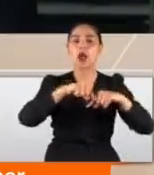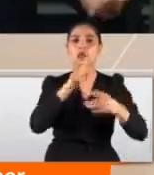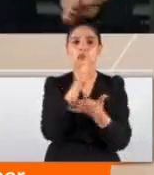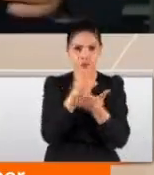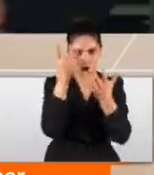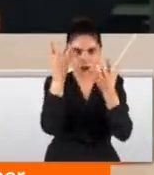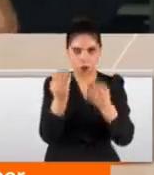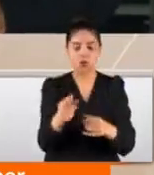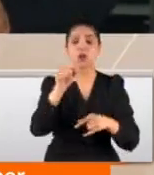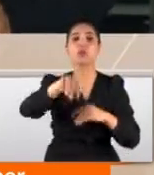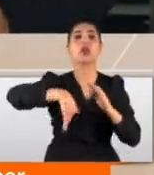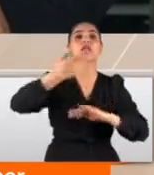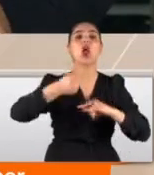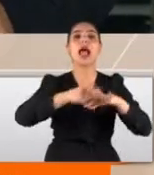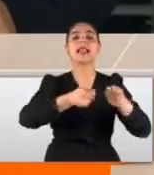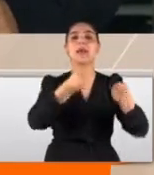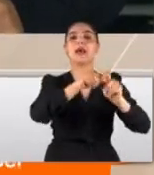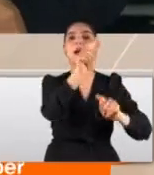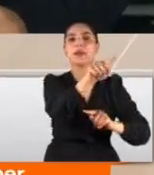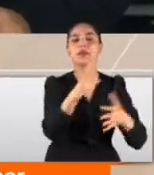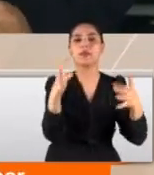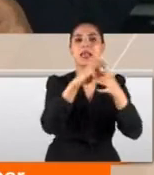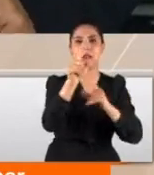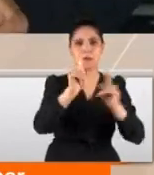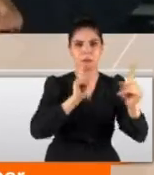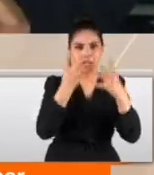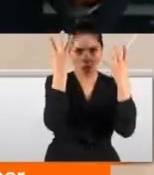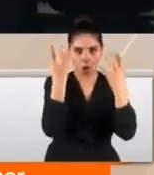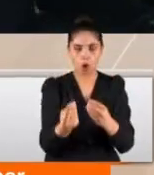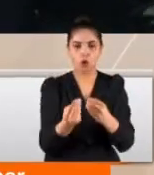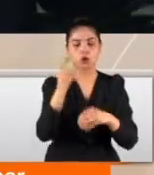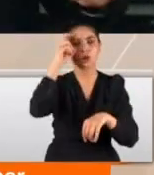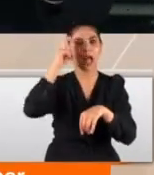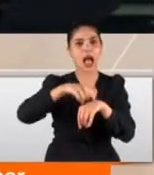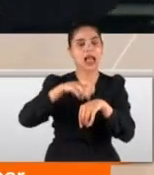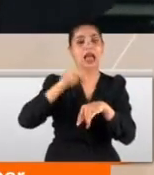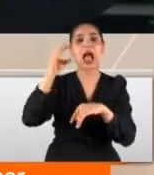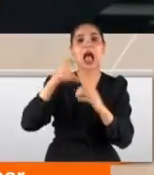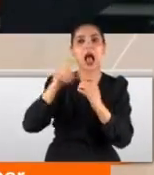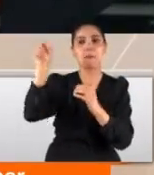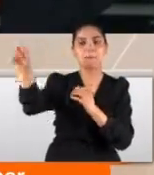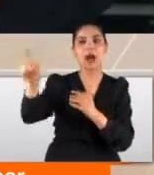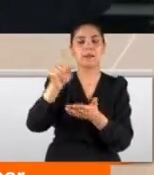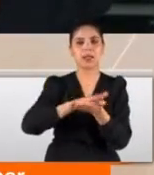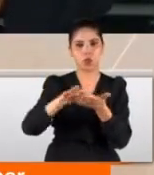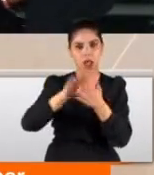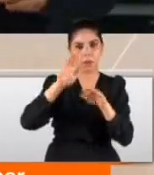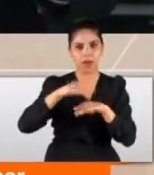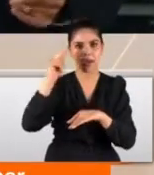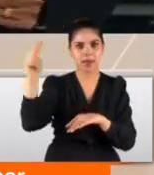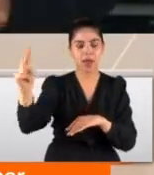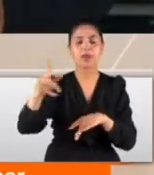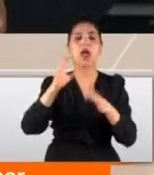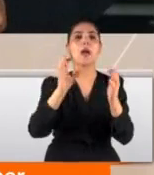bundan sonra hedefin kapatılmasına ilişkin dava görüşülecek olursa hatırlanacaktır AK Parti bir düzenleme yapmıştır ve